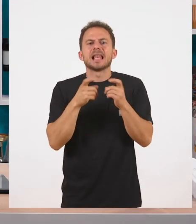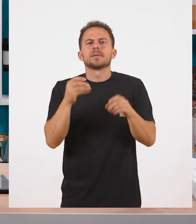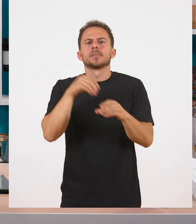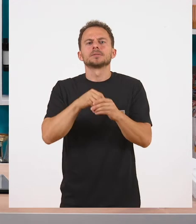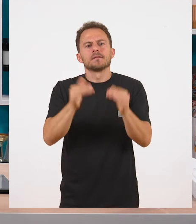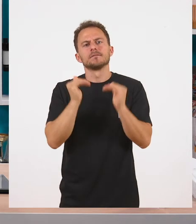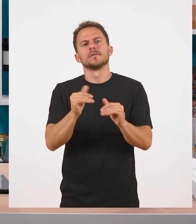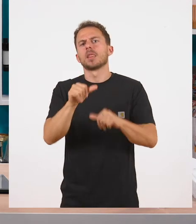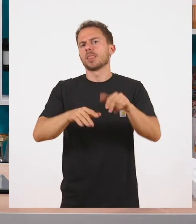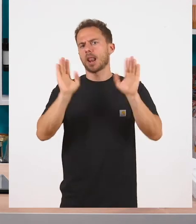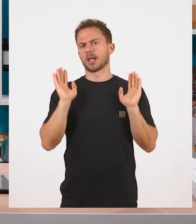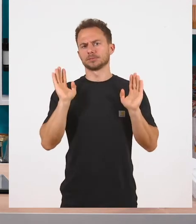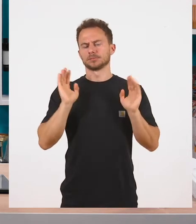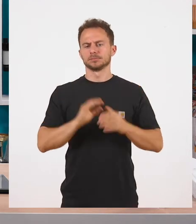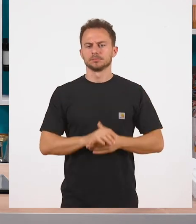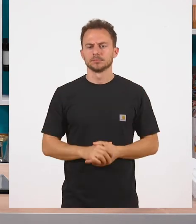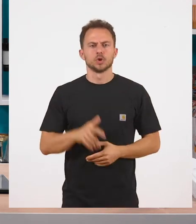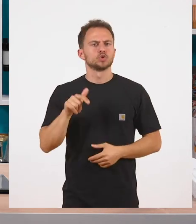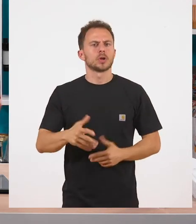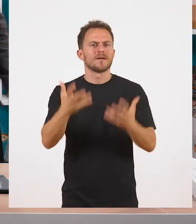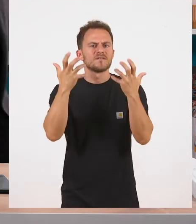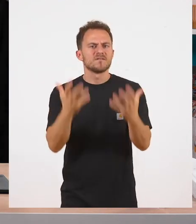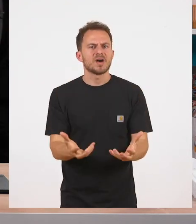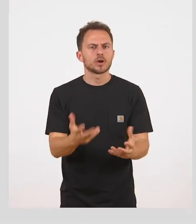αποτελούμαστε. Πώς υπολογίζουμε το βάρος?